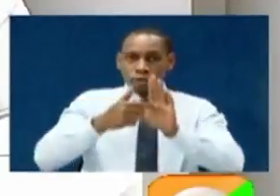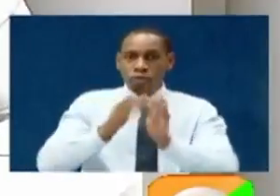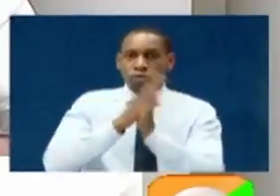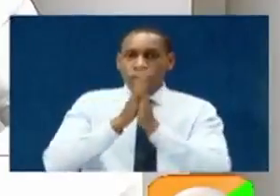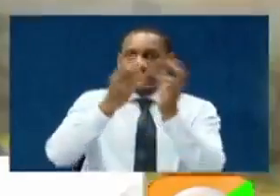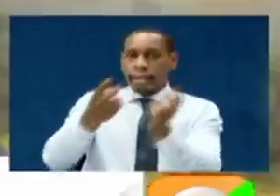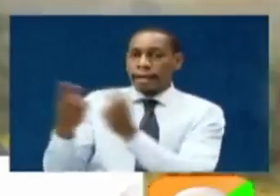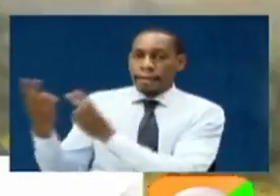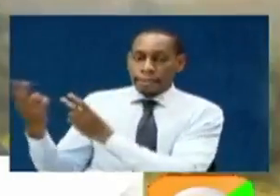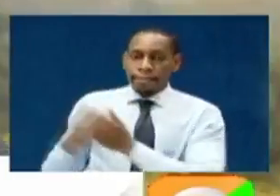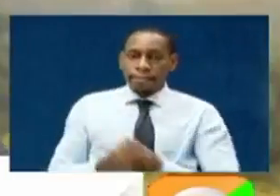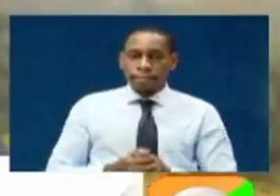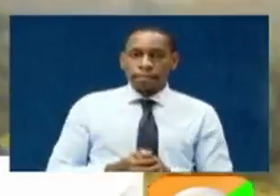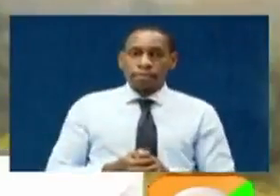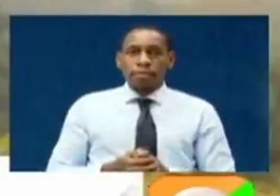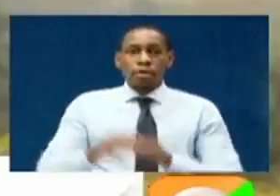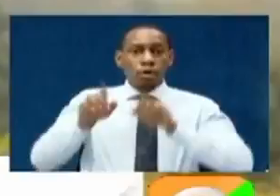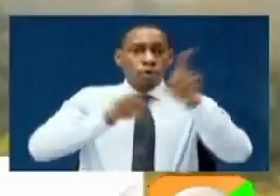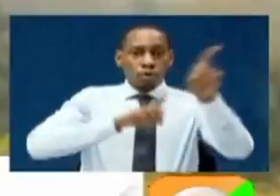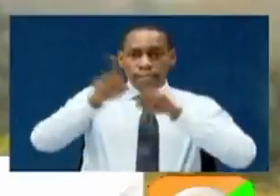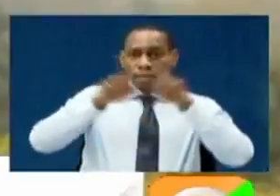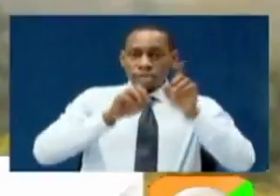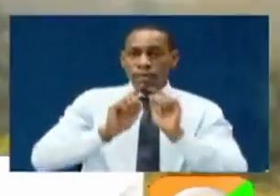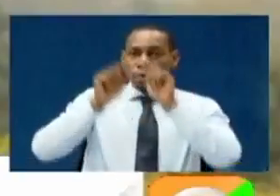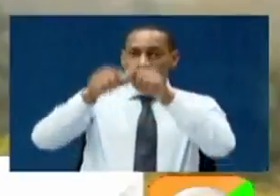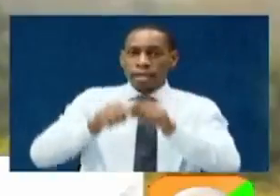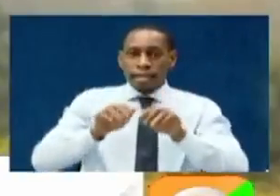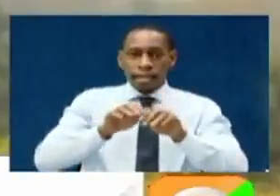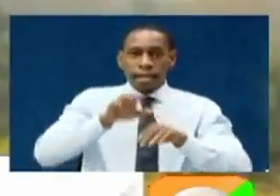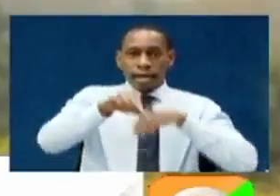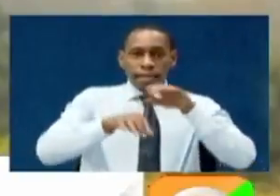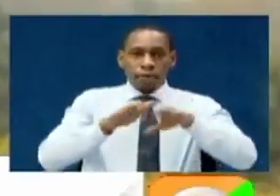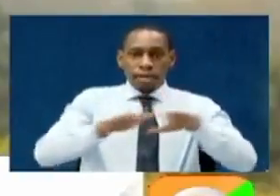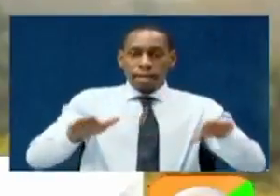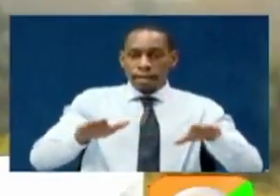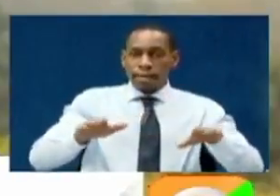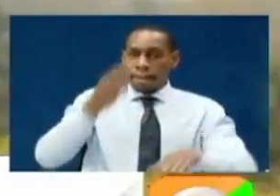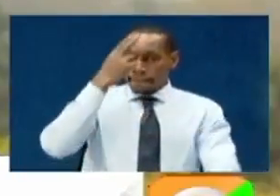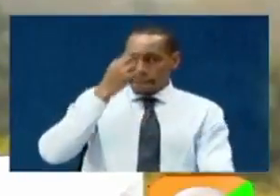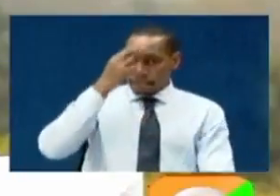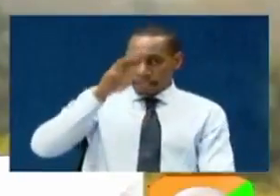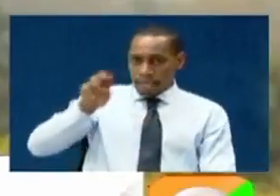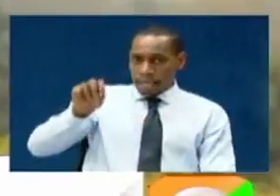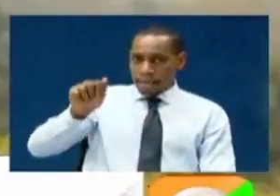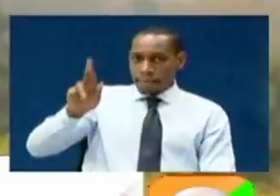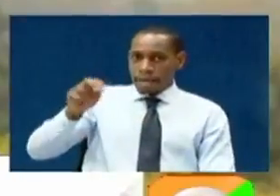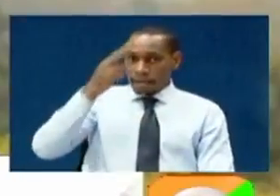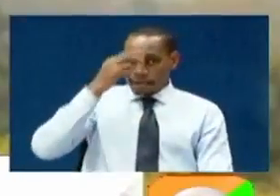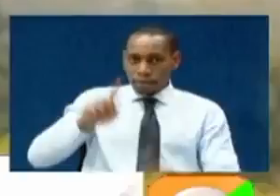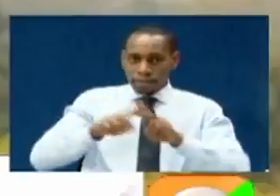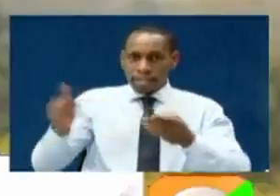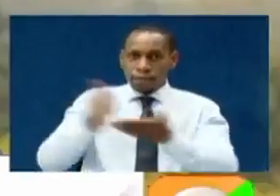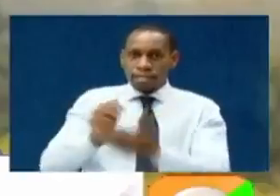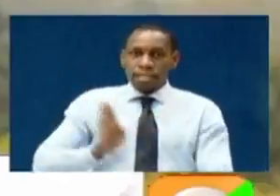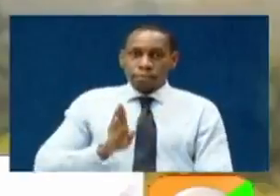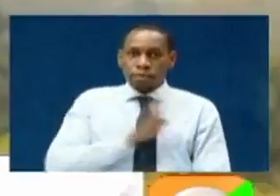yake. Ya utalii kuelekea mbuga ya wanyamapori ya Maasai Mara kaunti ya Narok ilianzia katika ofisi za bodi ya